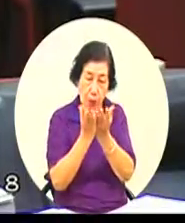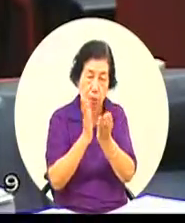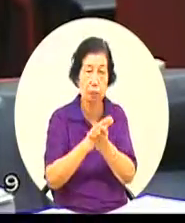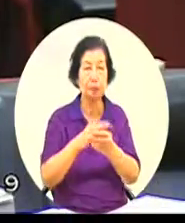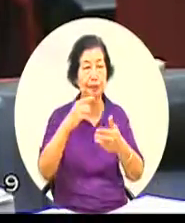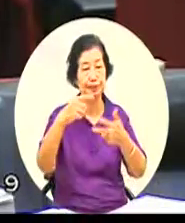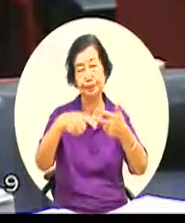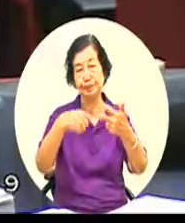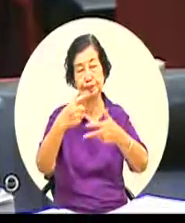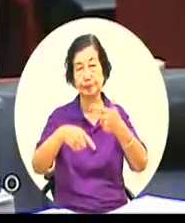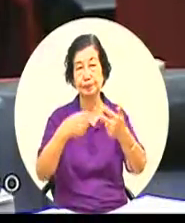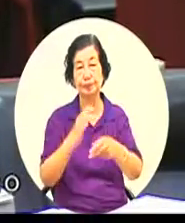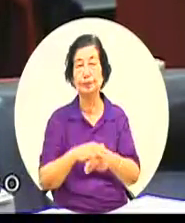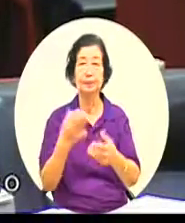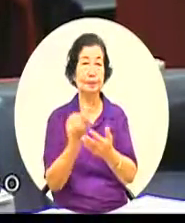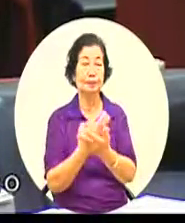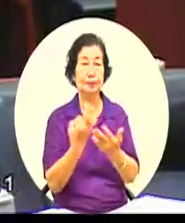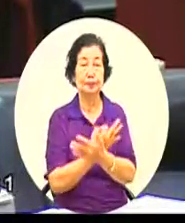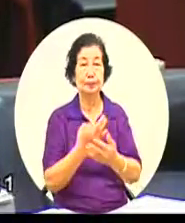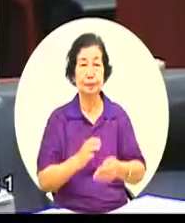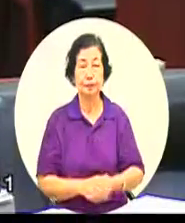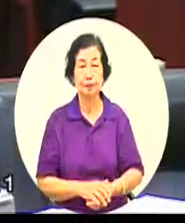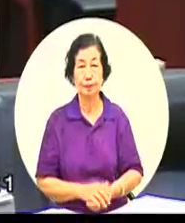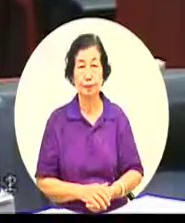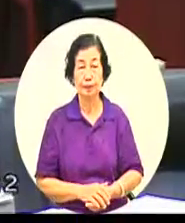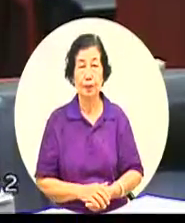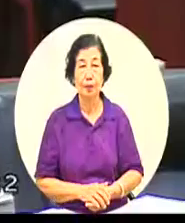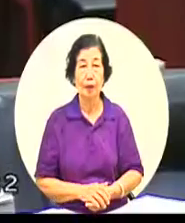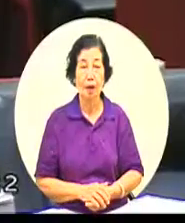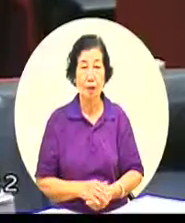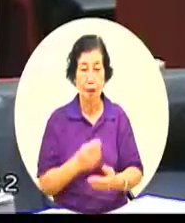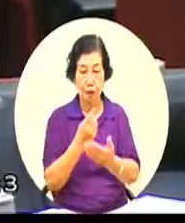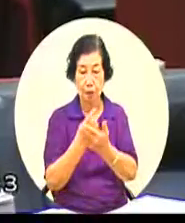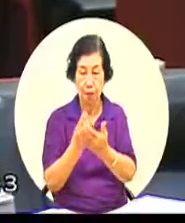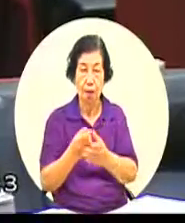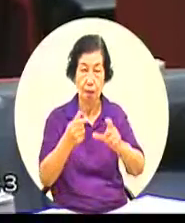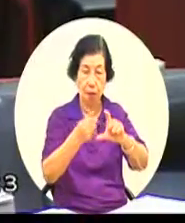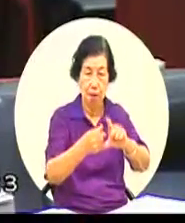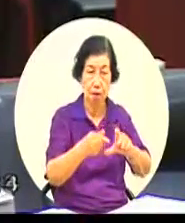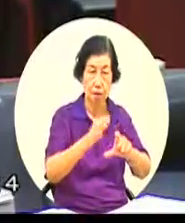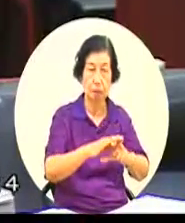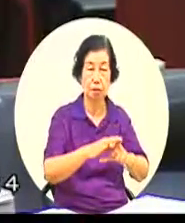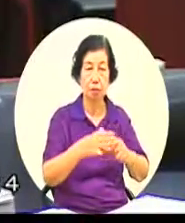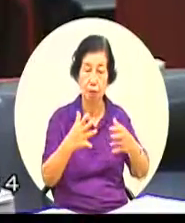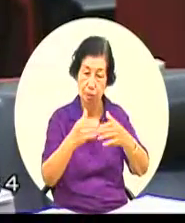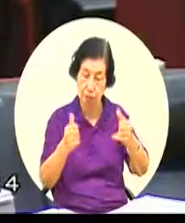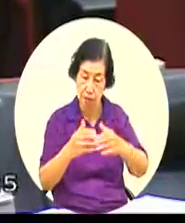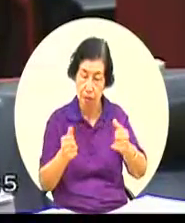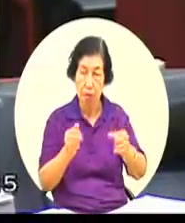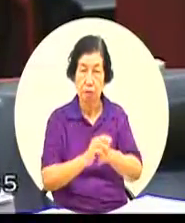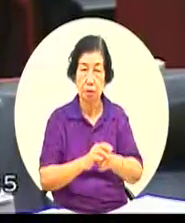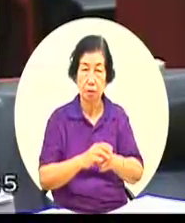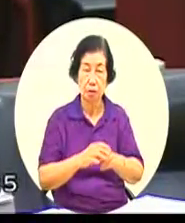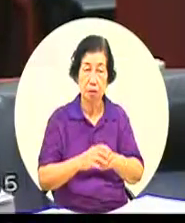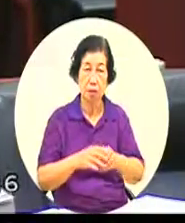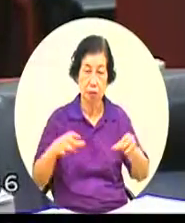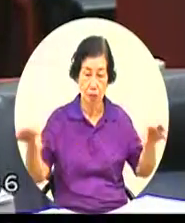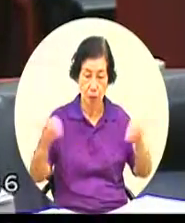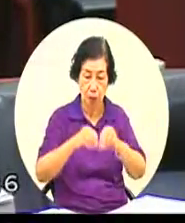毋是会当试办看卖啊？因为一个区囡仔教教的啦，无一百学生啊，如果